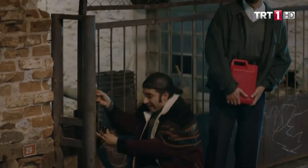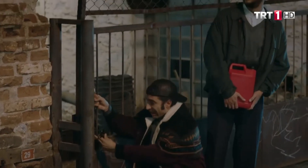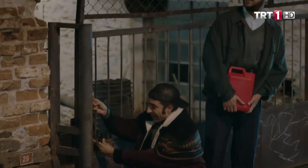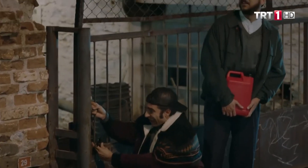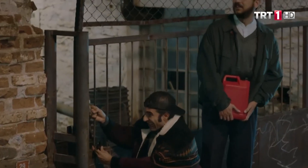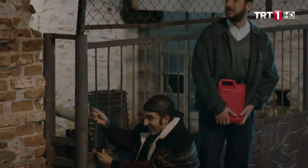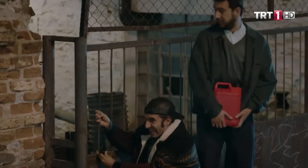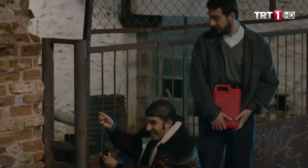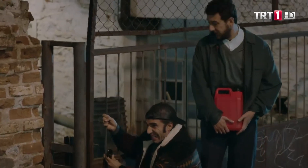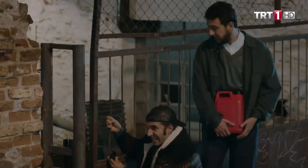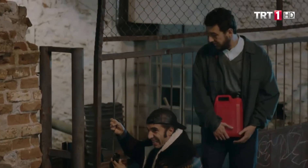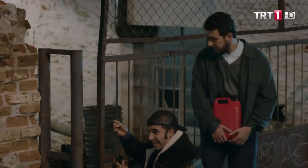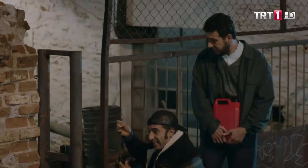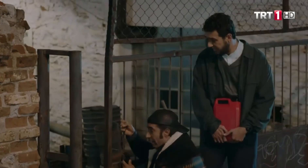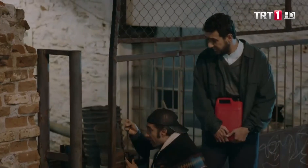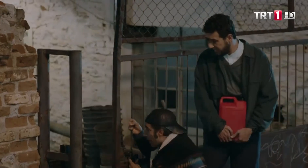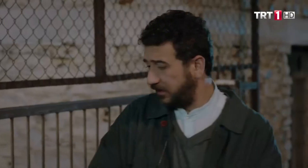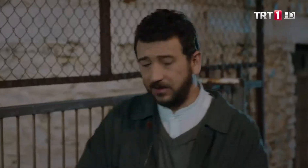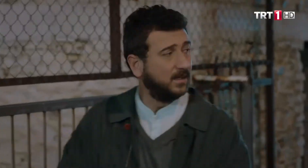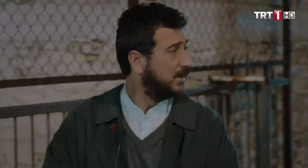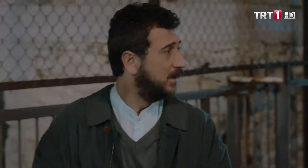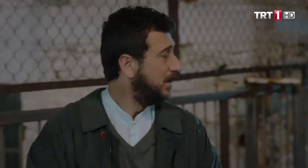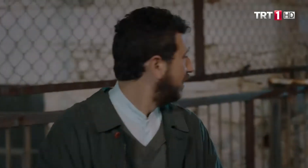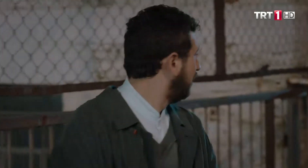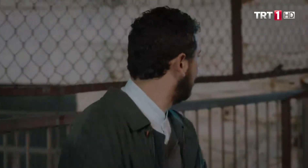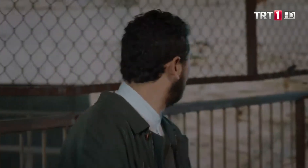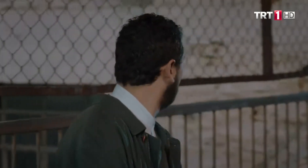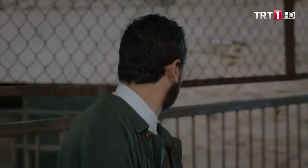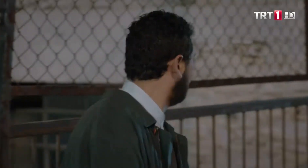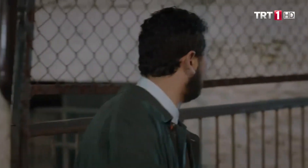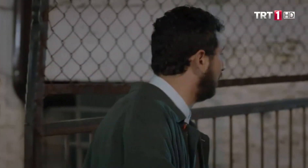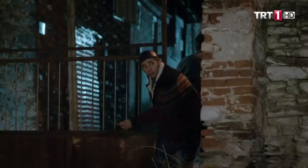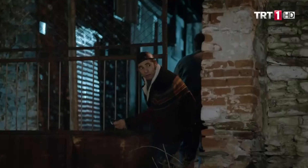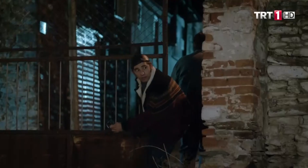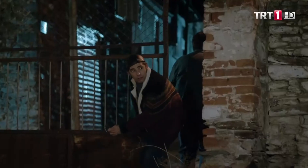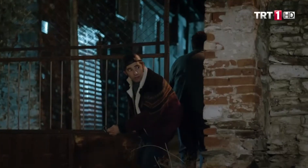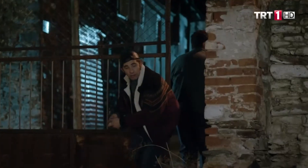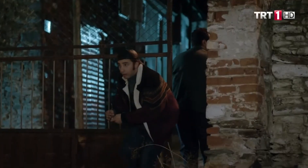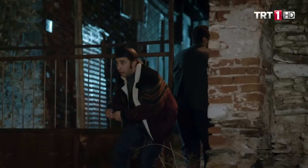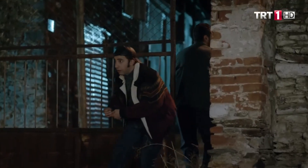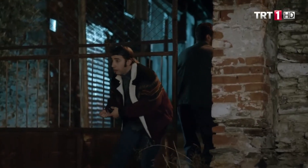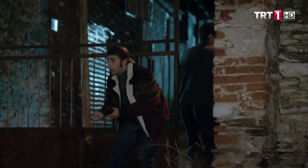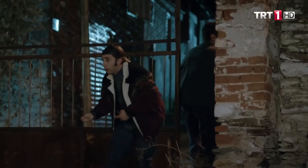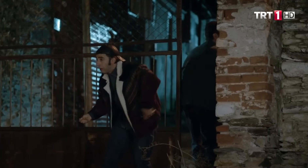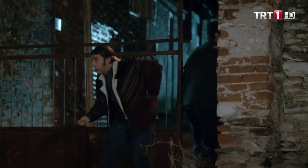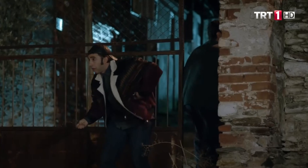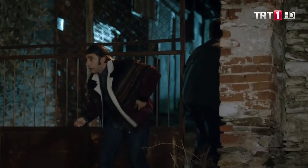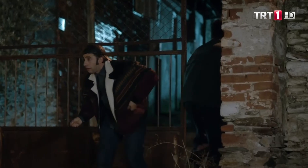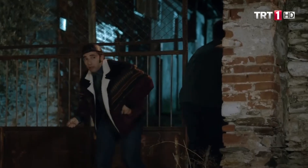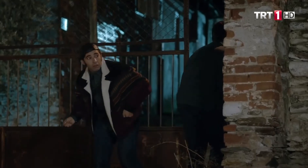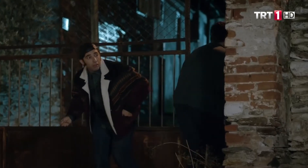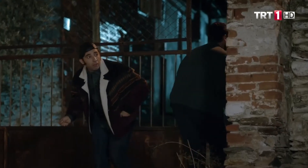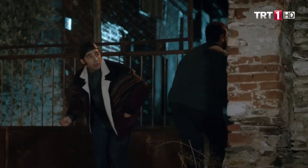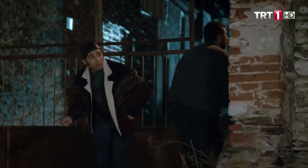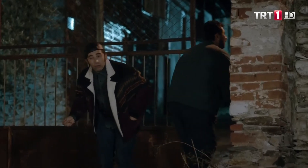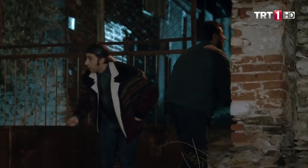Cemil'i açtım diye vurdu. Yavaşça demir kapısının sürgüsünü kaydırdı. Cemil tırsık arkasına baka baka Süleyman temkinli dikkat